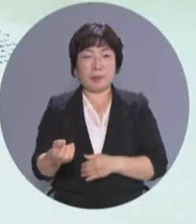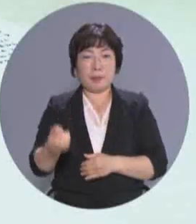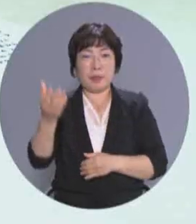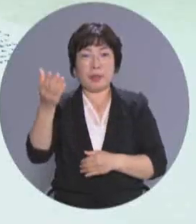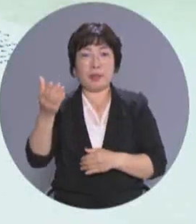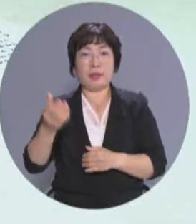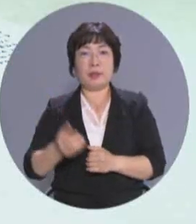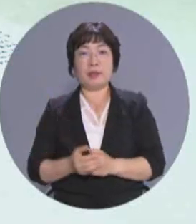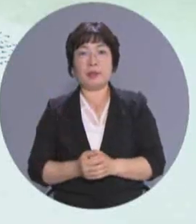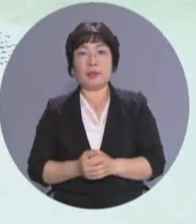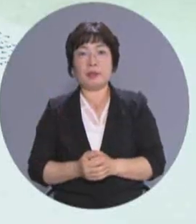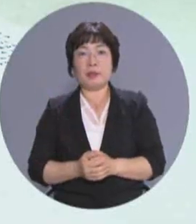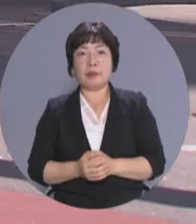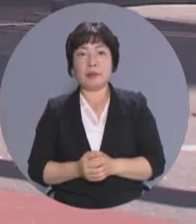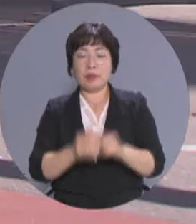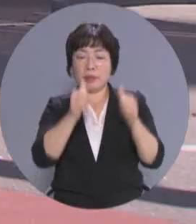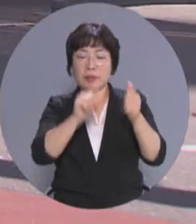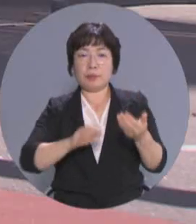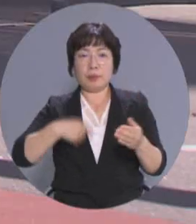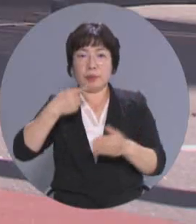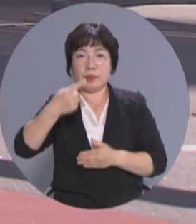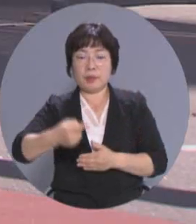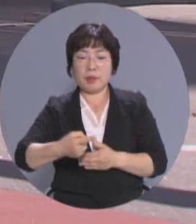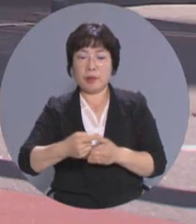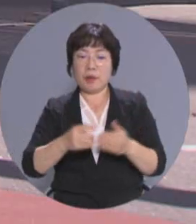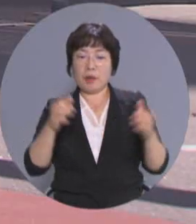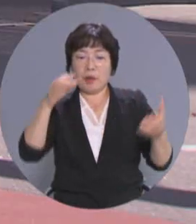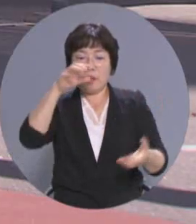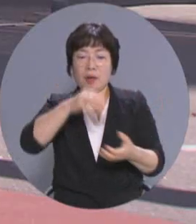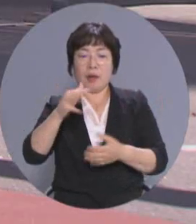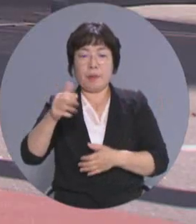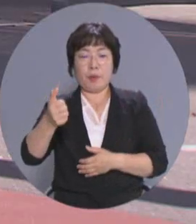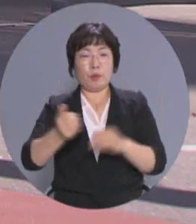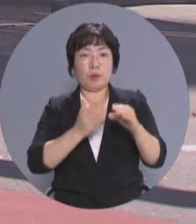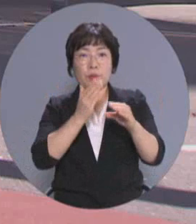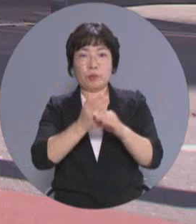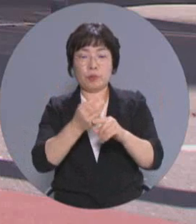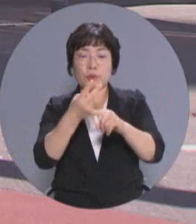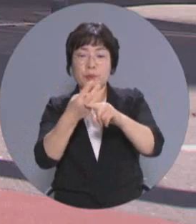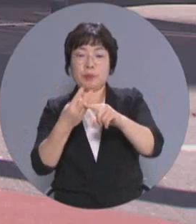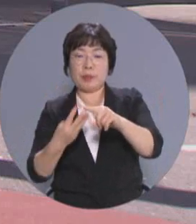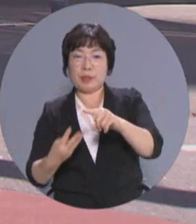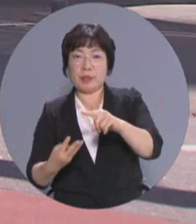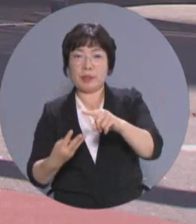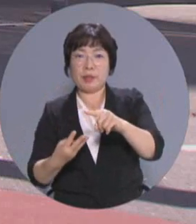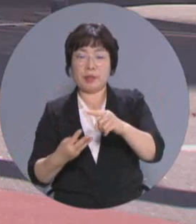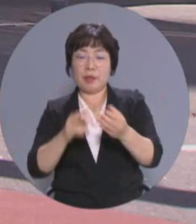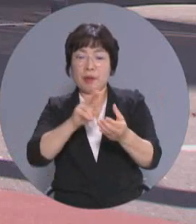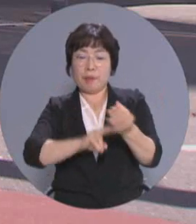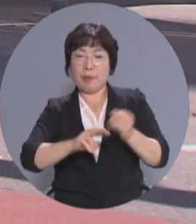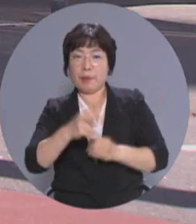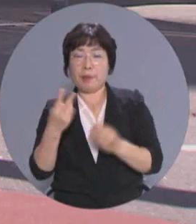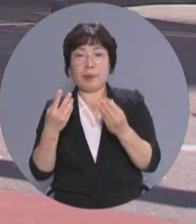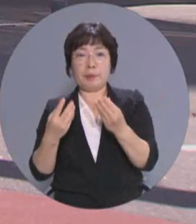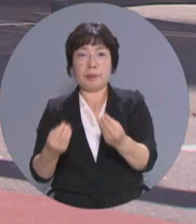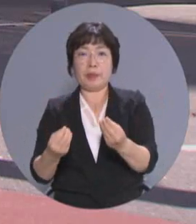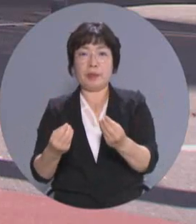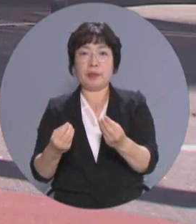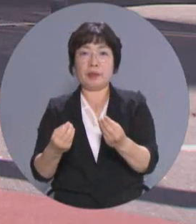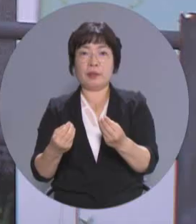들어줬습니다. 소송 이후 전체 850여 세대 가운데 3분의 2가량이 분양 전환을